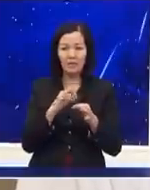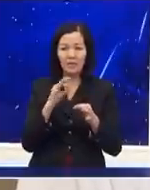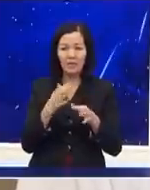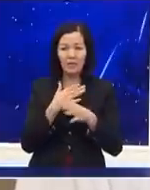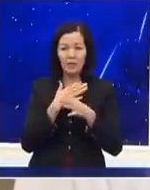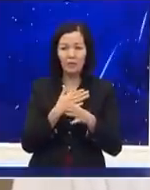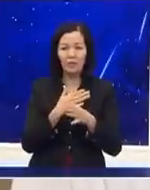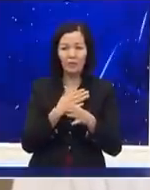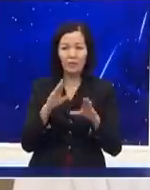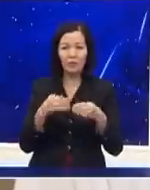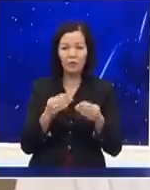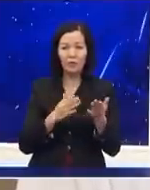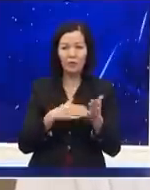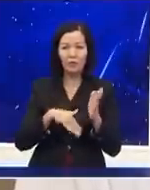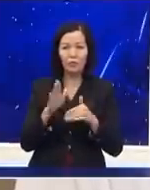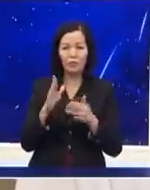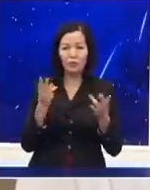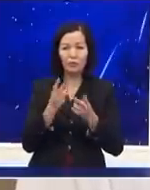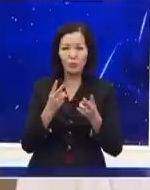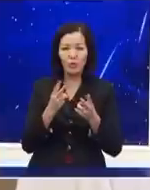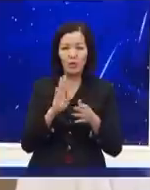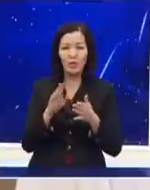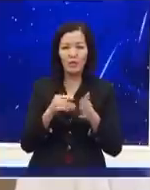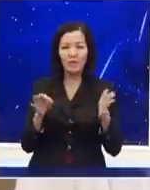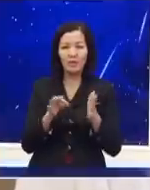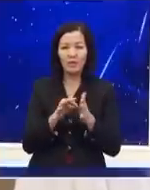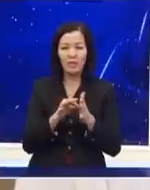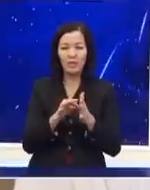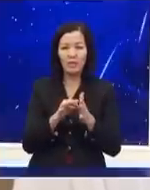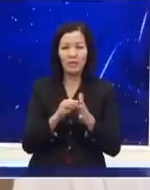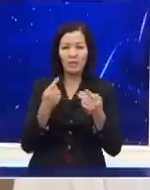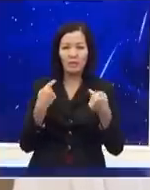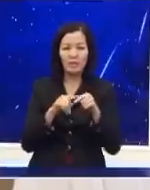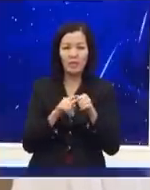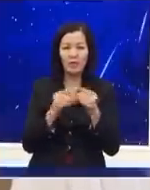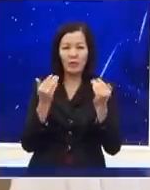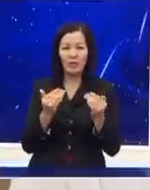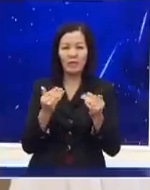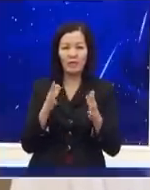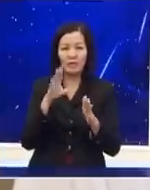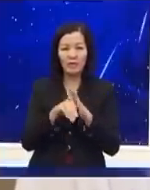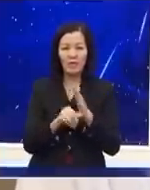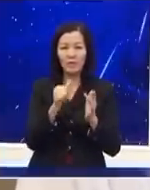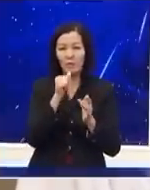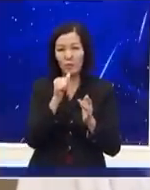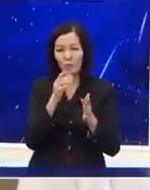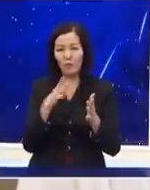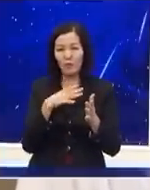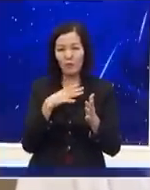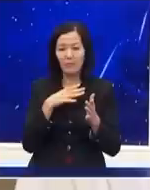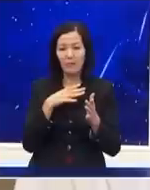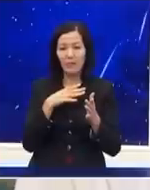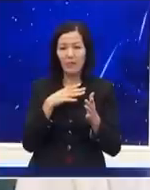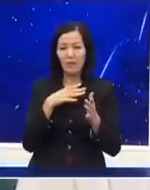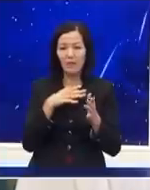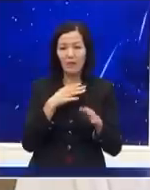көмекті көрсетудің сапасын арттыру. Негізгі мақсатымыз сол технологияны осы жерге енгізіп, сол технология бойынша